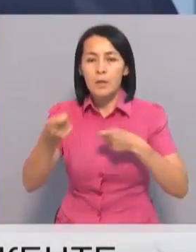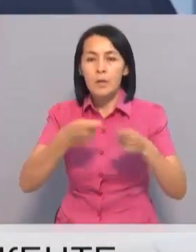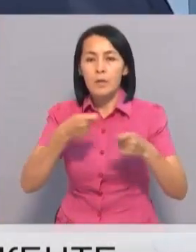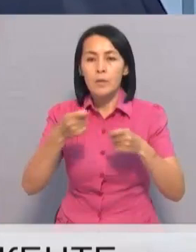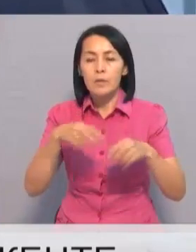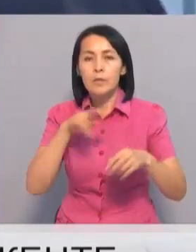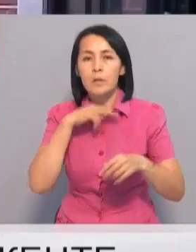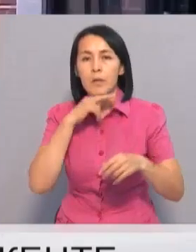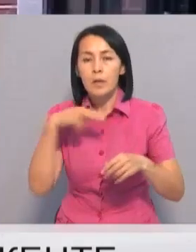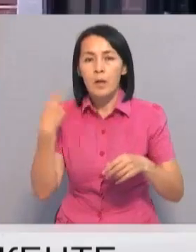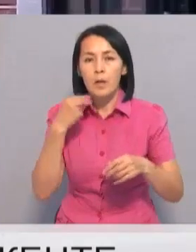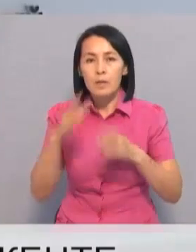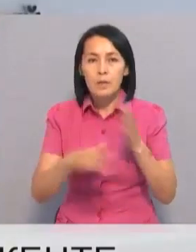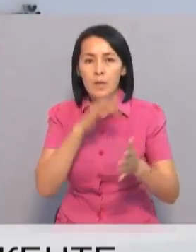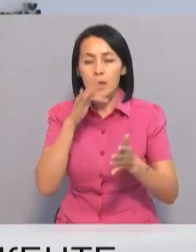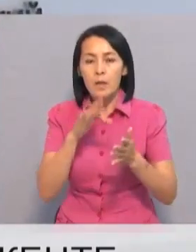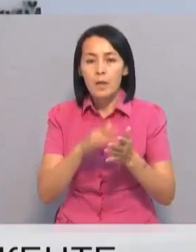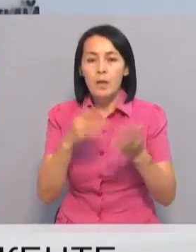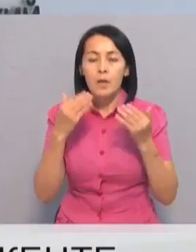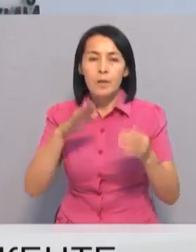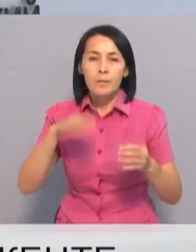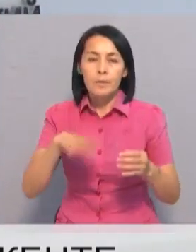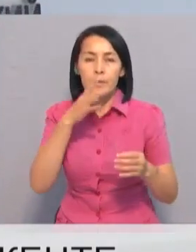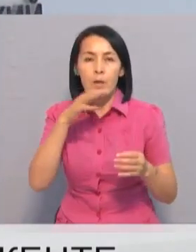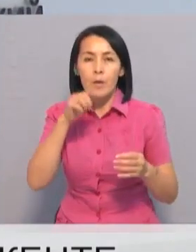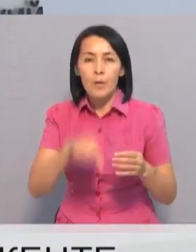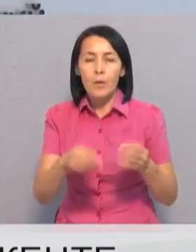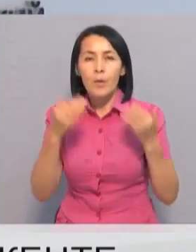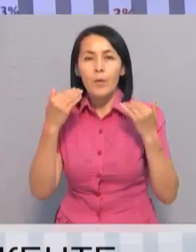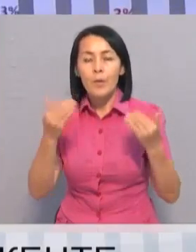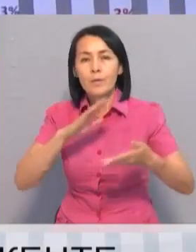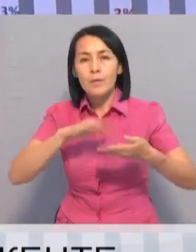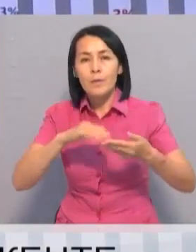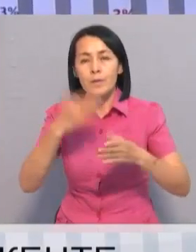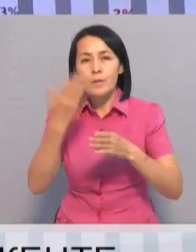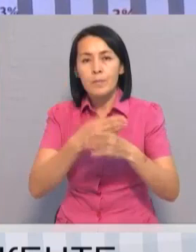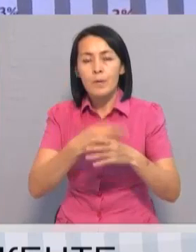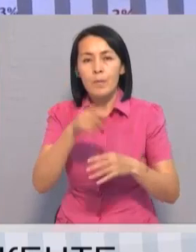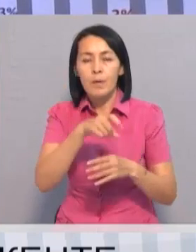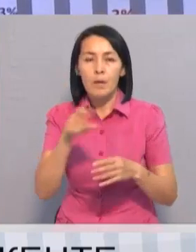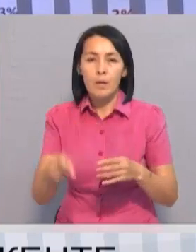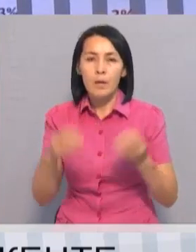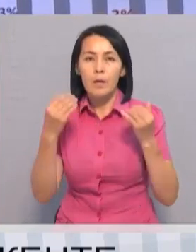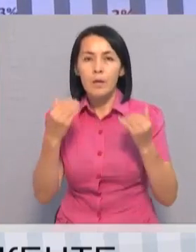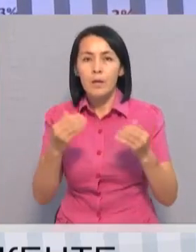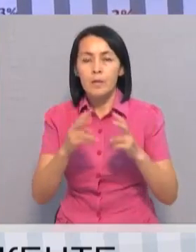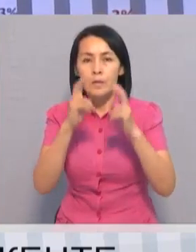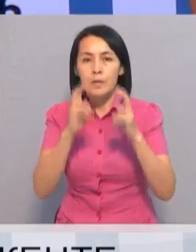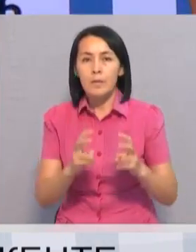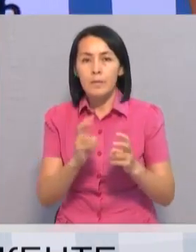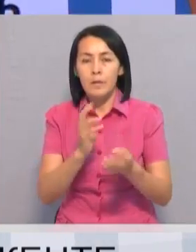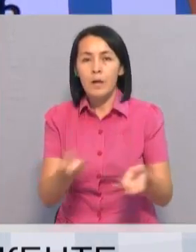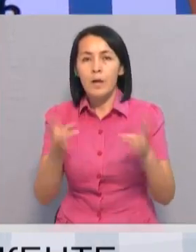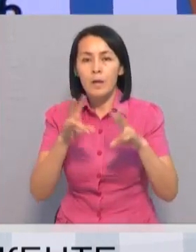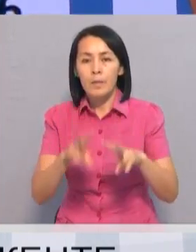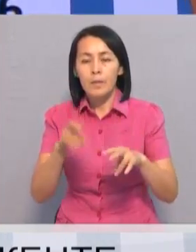управления контроля и качества городской среды, в последнее время участились вызовы о помощи от людей, застрявших в лифтах.